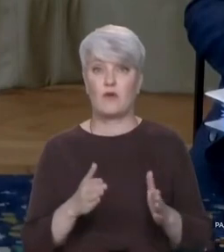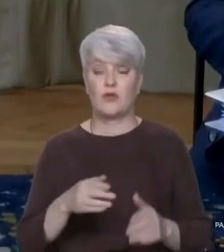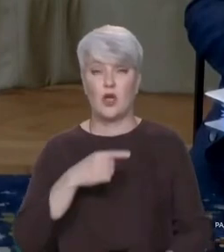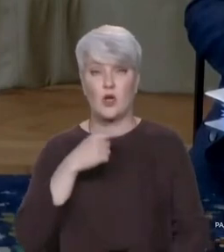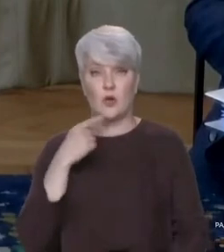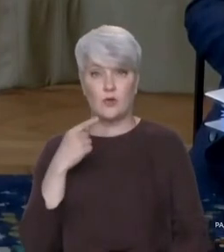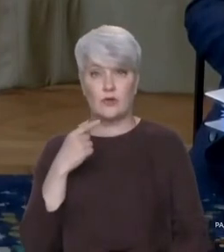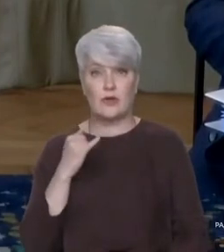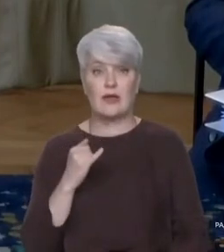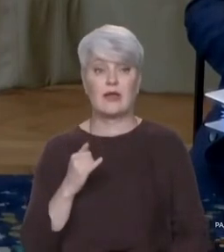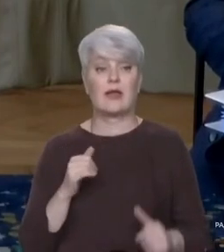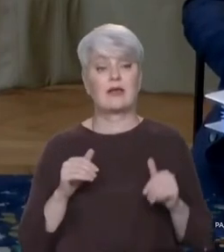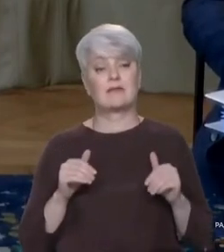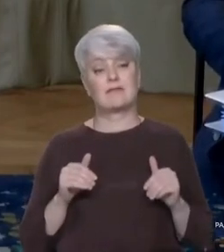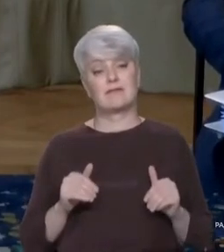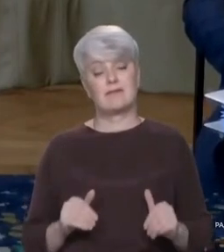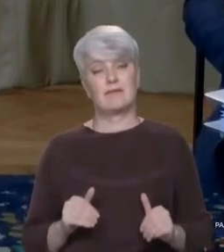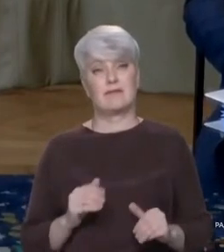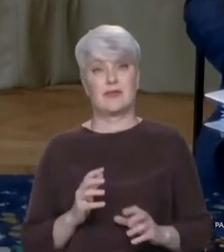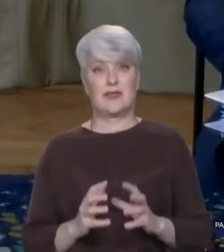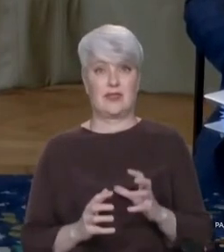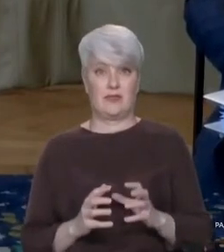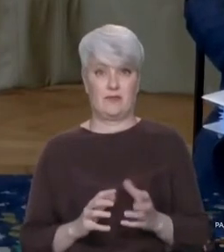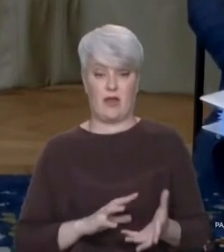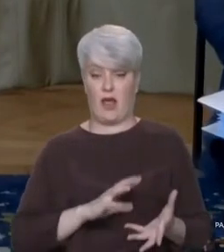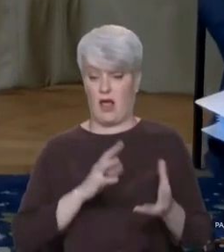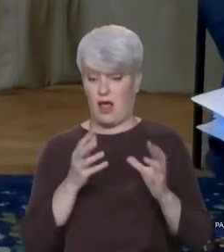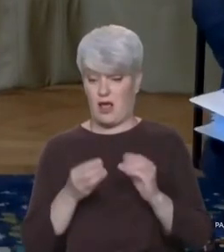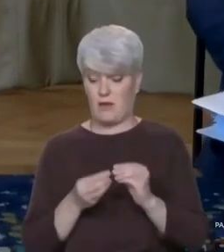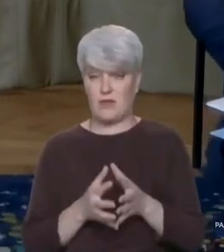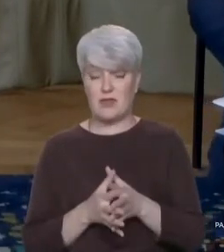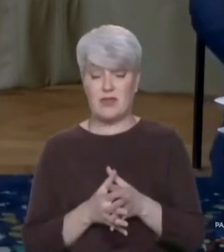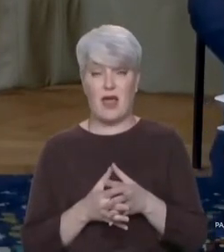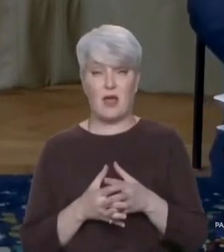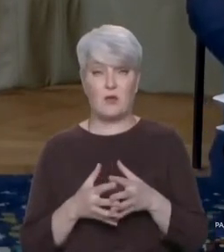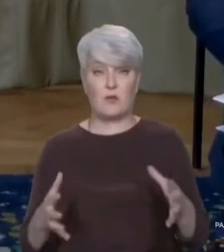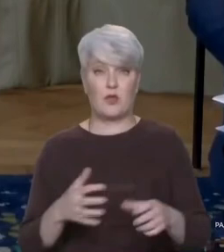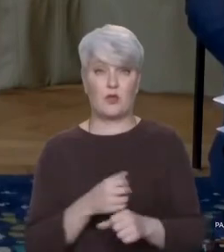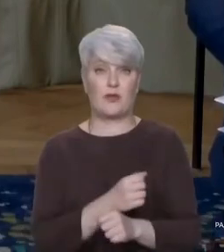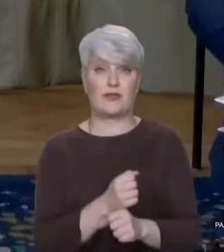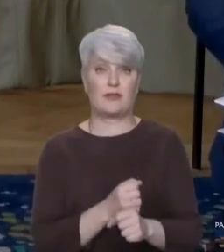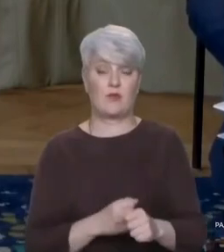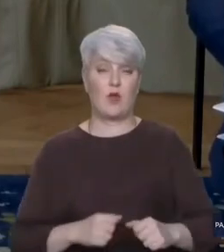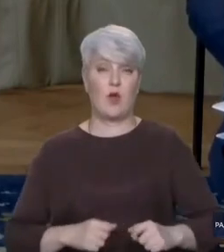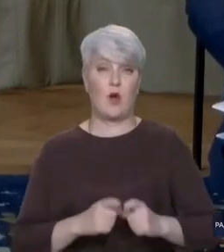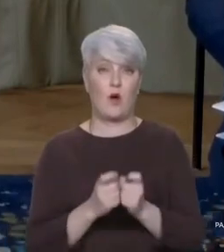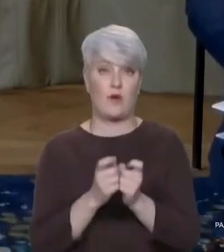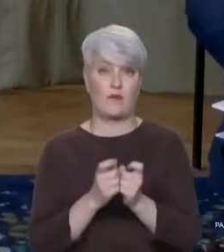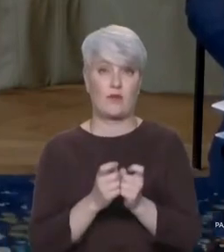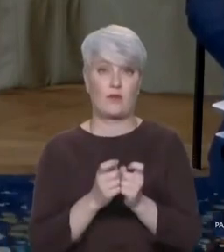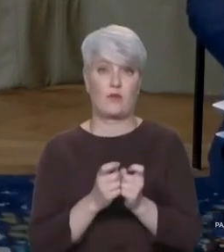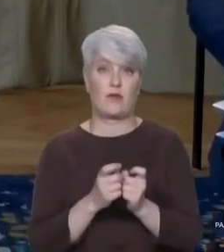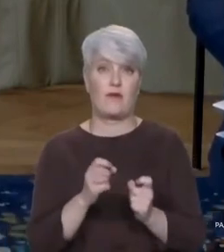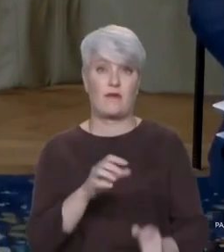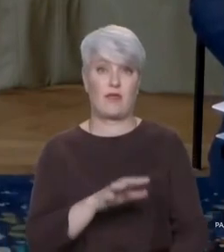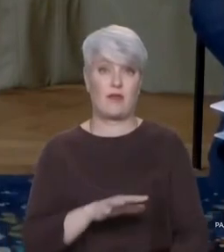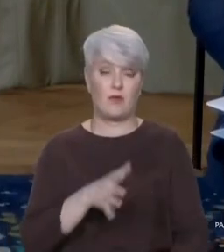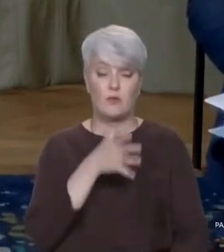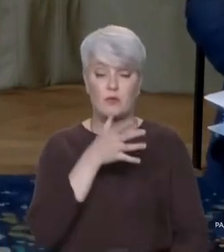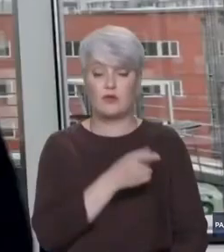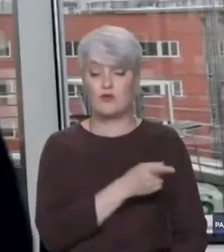стримана реакція світу зрештою призвели до найбільшого збройного конфлікту в Європі із часів Другої Світової